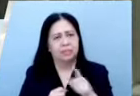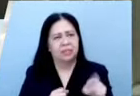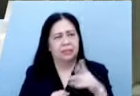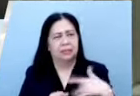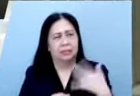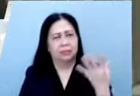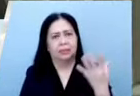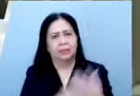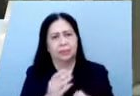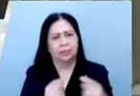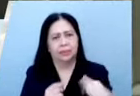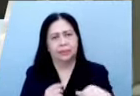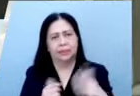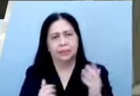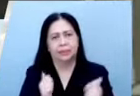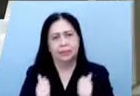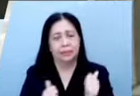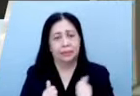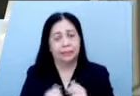industry. Lastly,